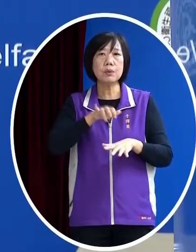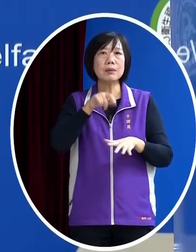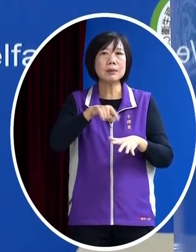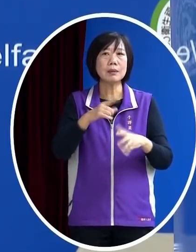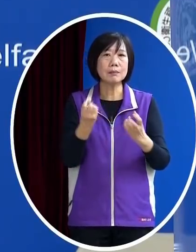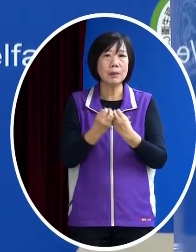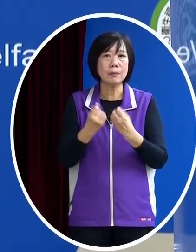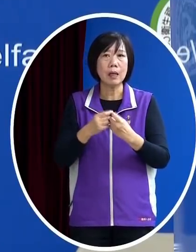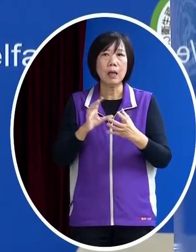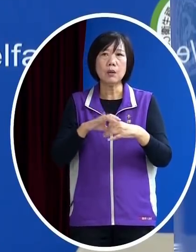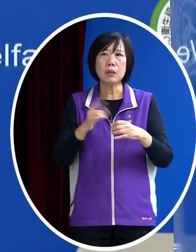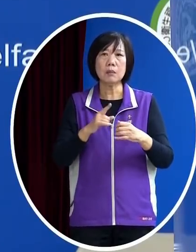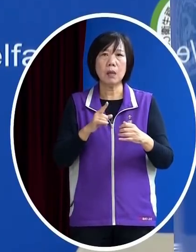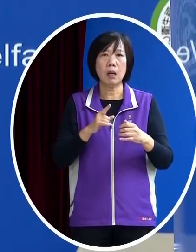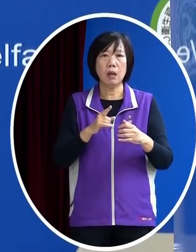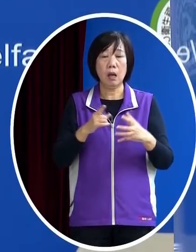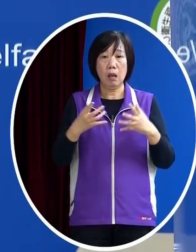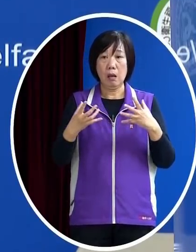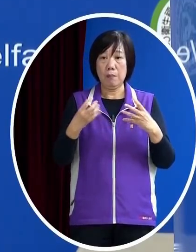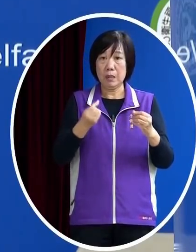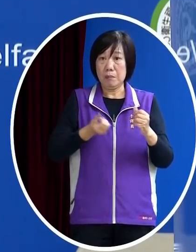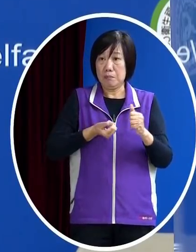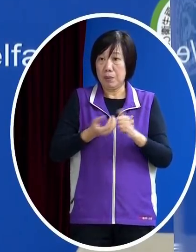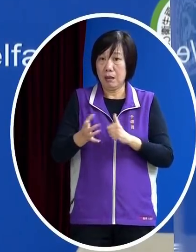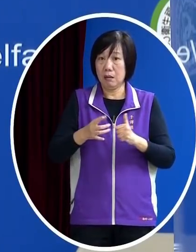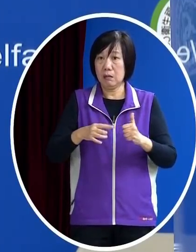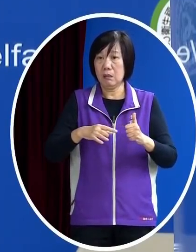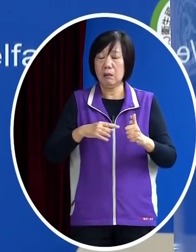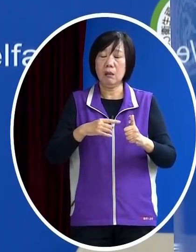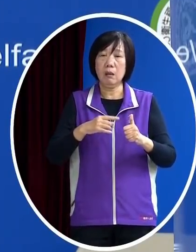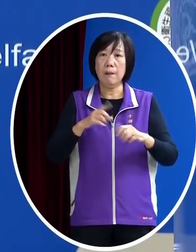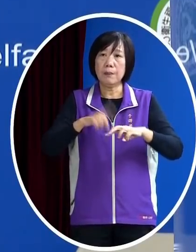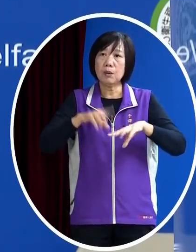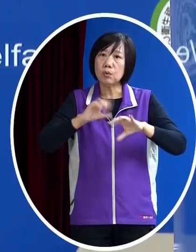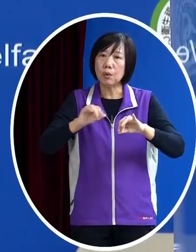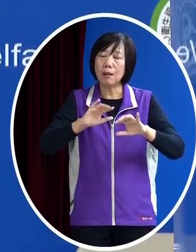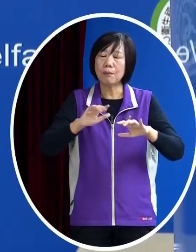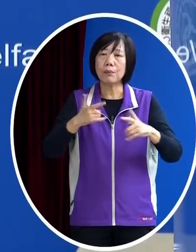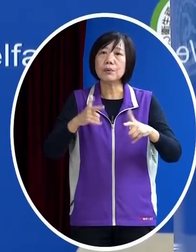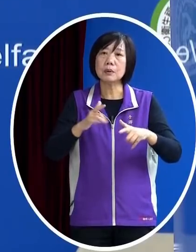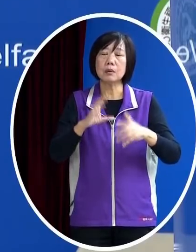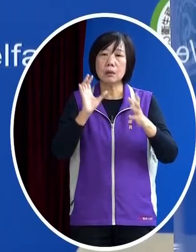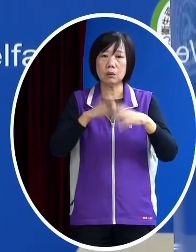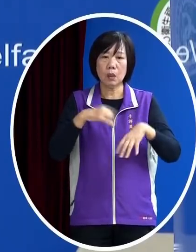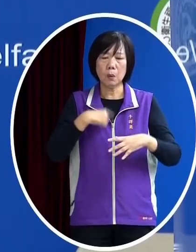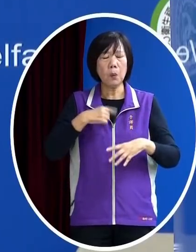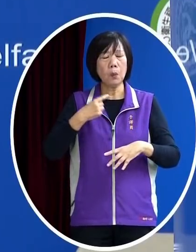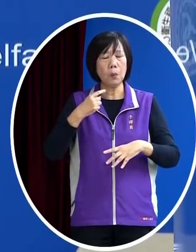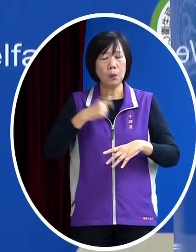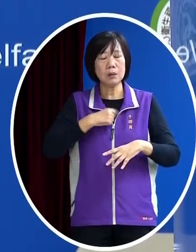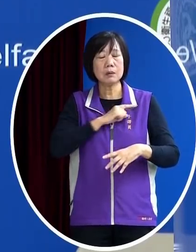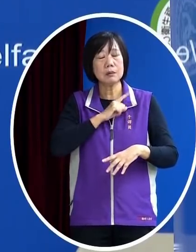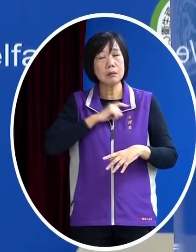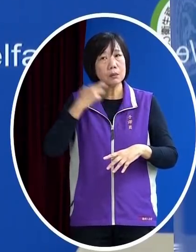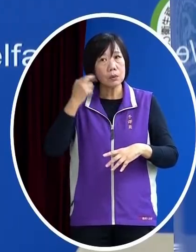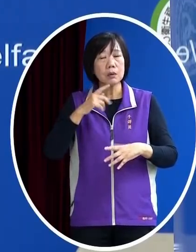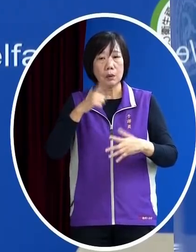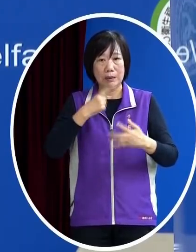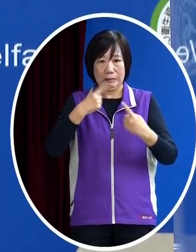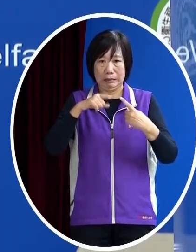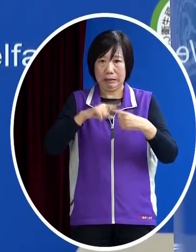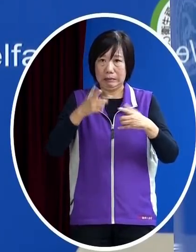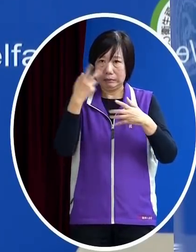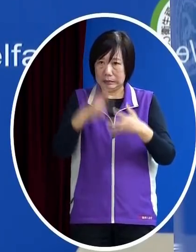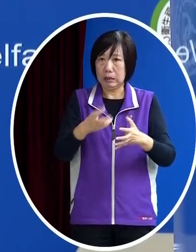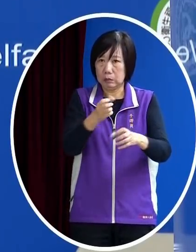是一个不明感染源的本土这案例目前没有。不过我认为还是要更加的注意了